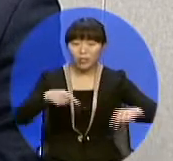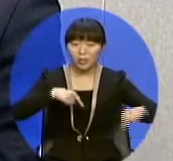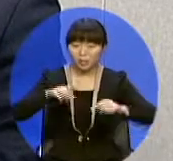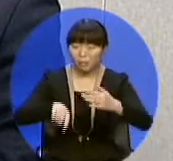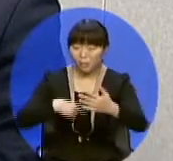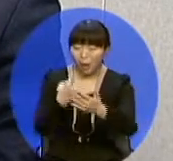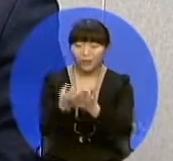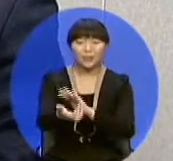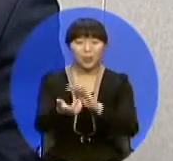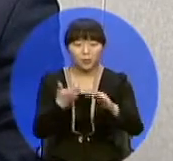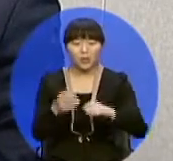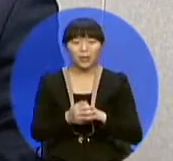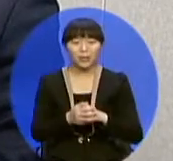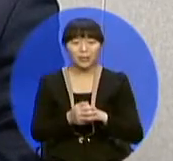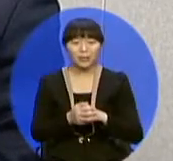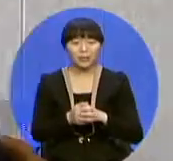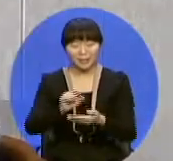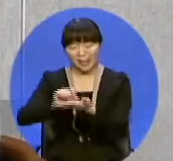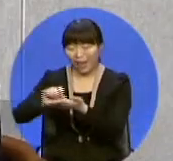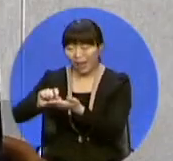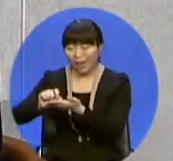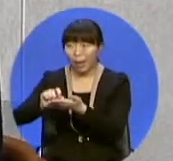전에 기자 생활을 좀 오래 했는데